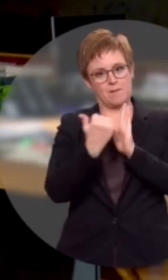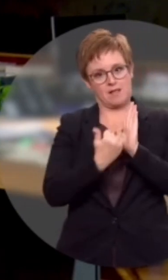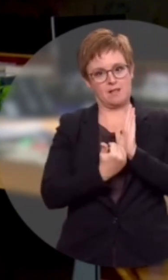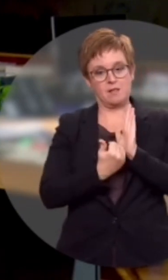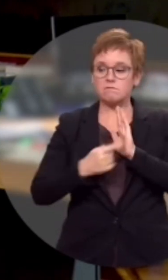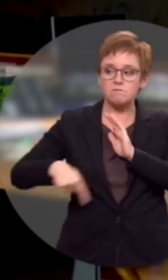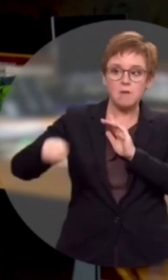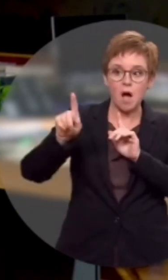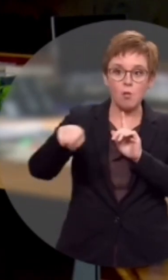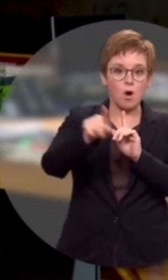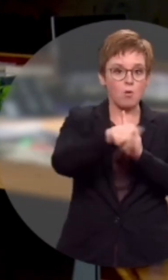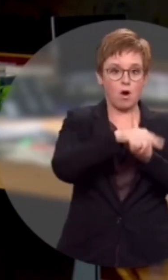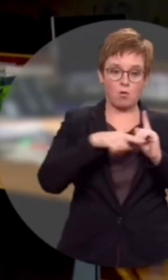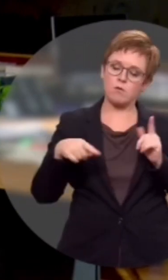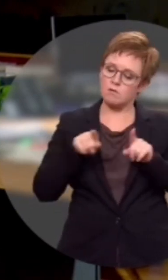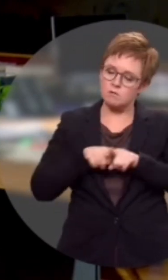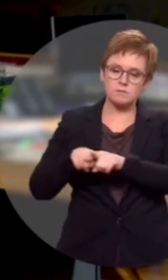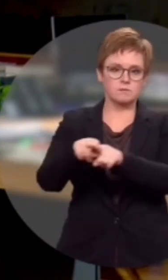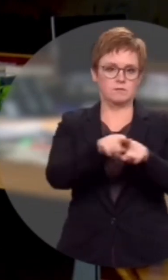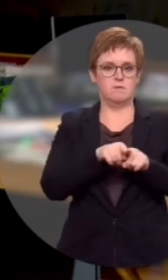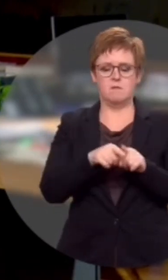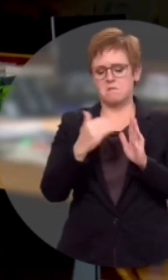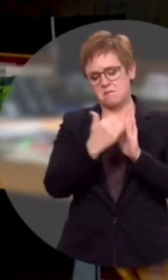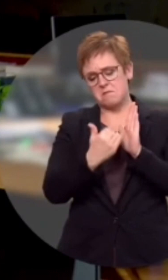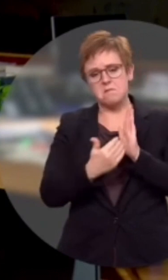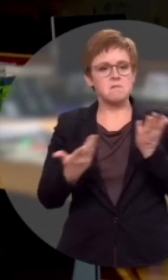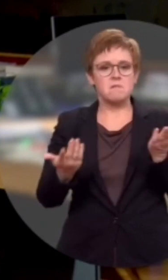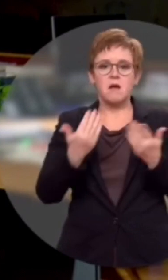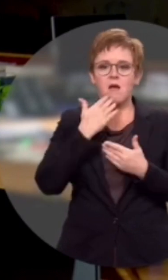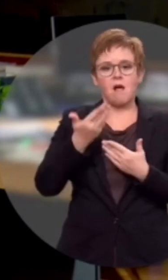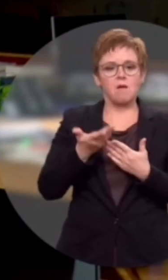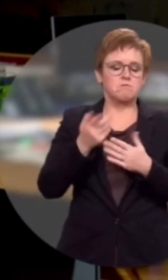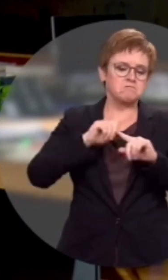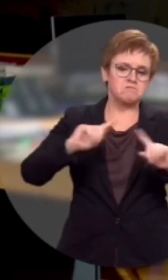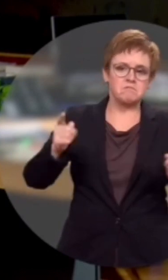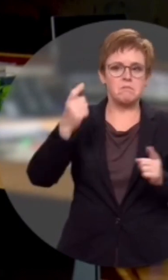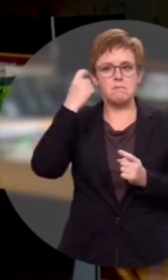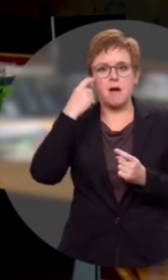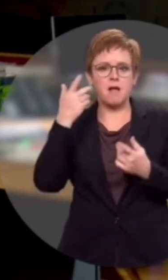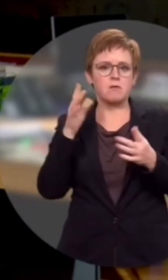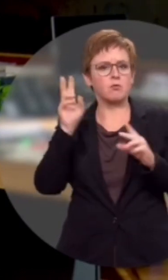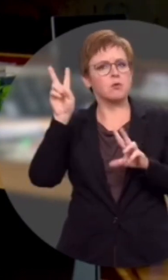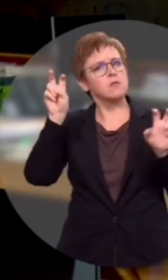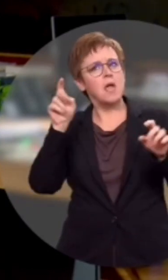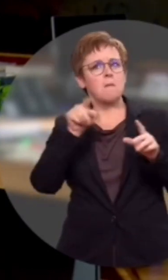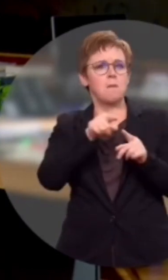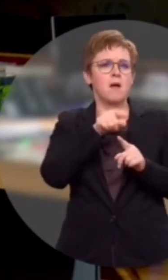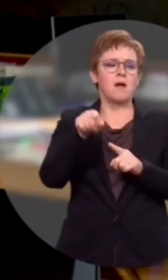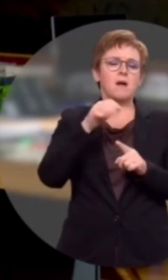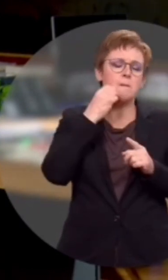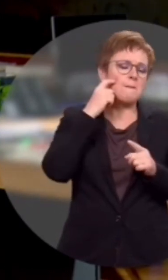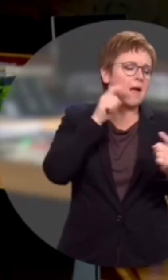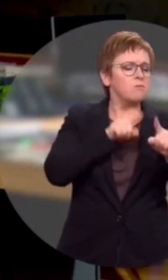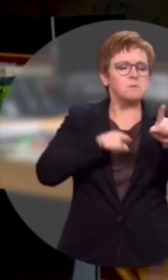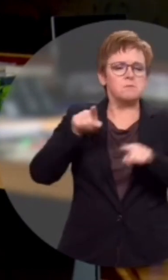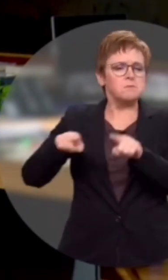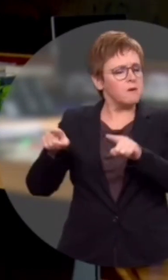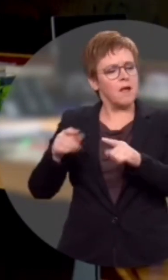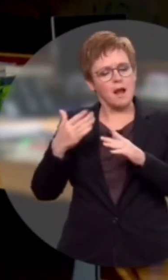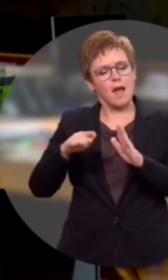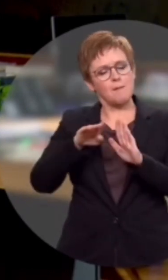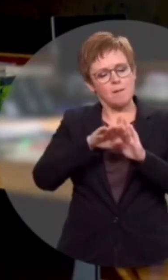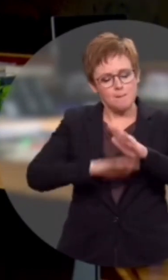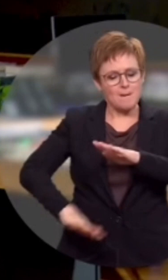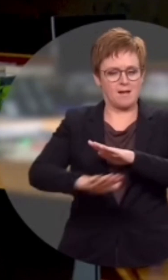alle gemeinsam handeln können, egal wie wir zu dem einen oder anderen Thema im Detail stehen.